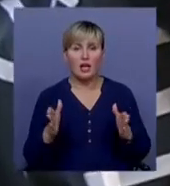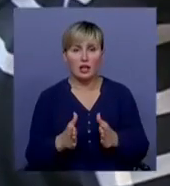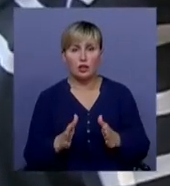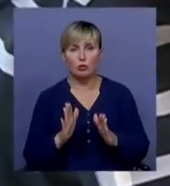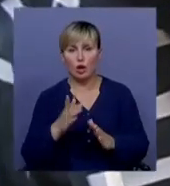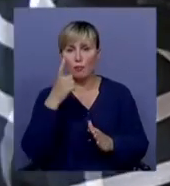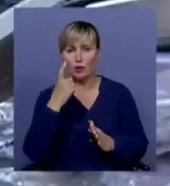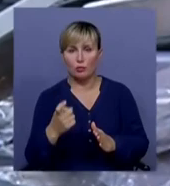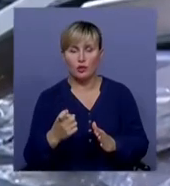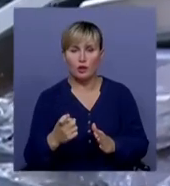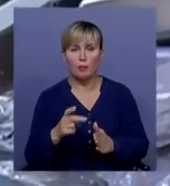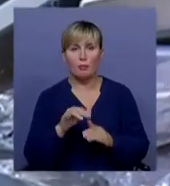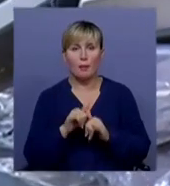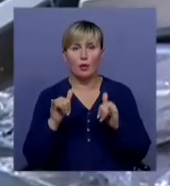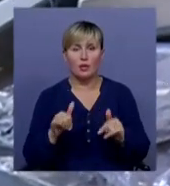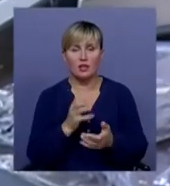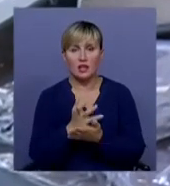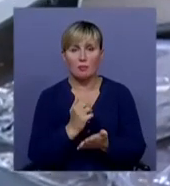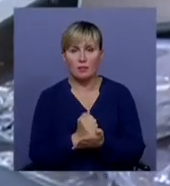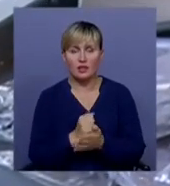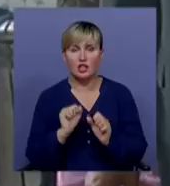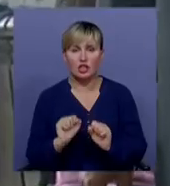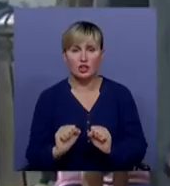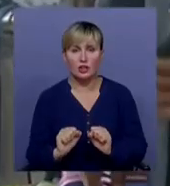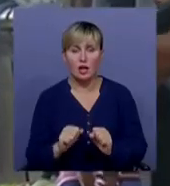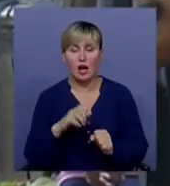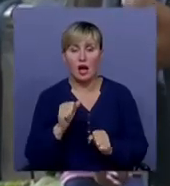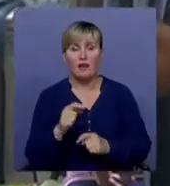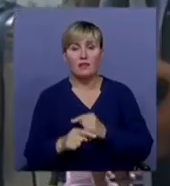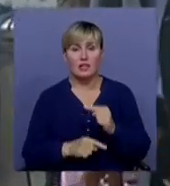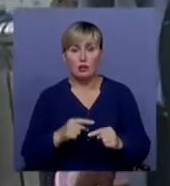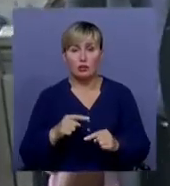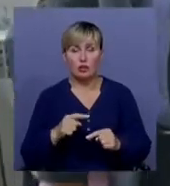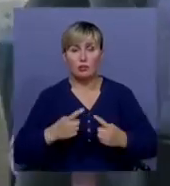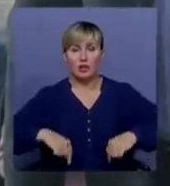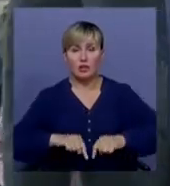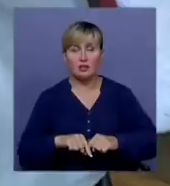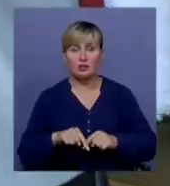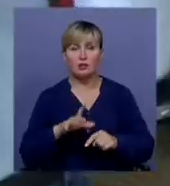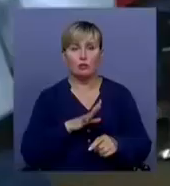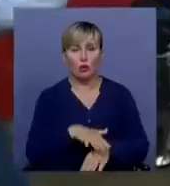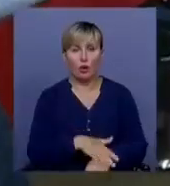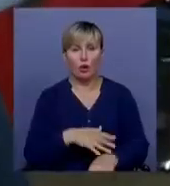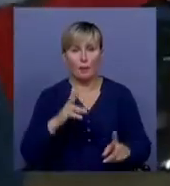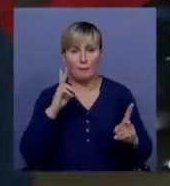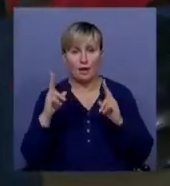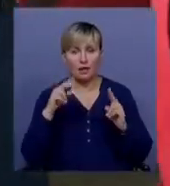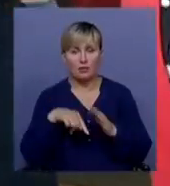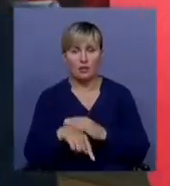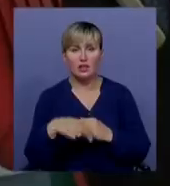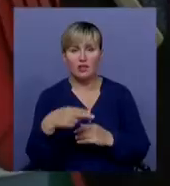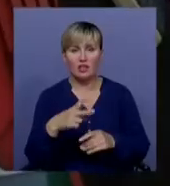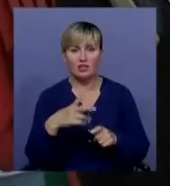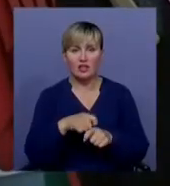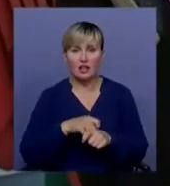лишь предупреждением пополнить запас средств защиты. А вот в следующем объекте мы задержались надолго. В парикмахерской в 20